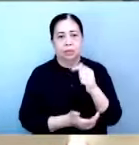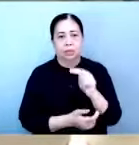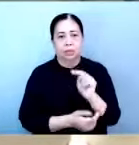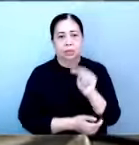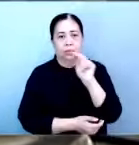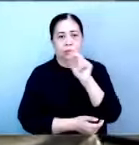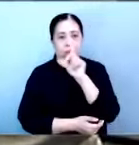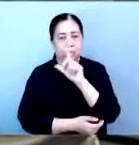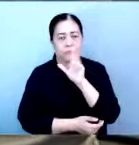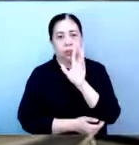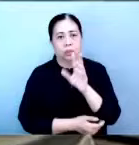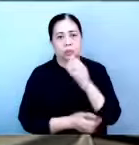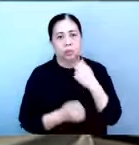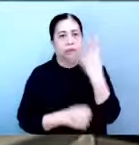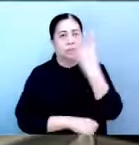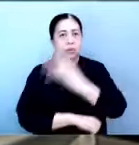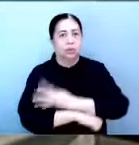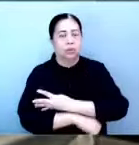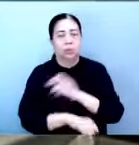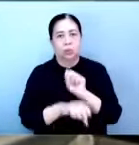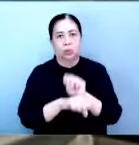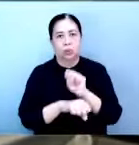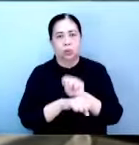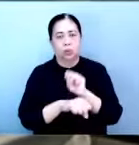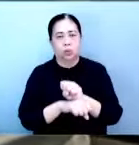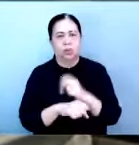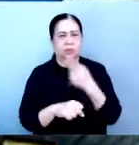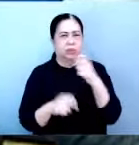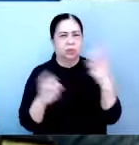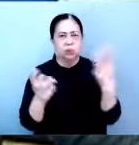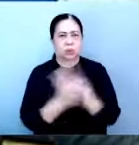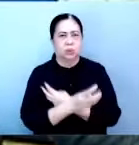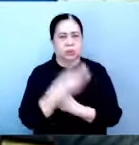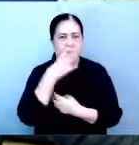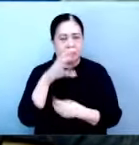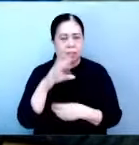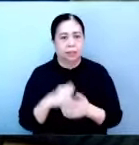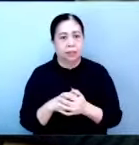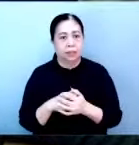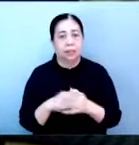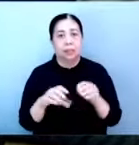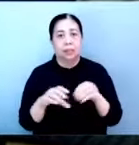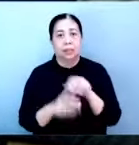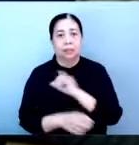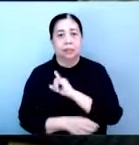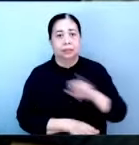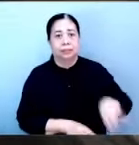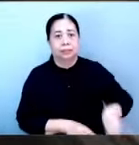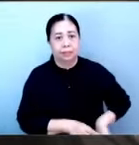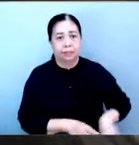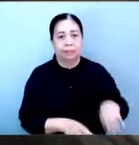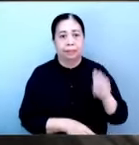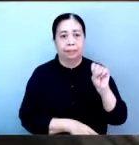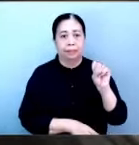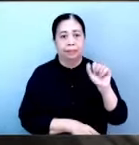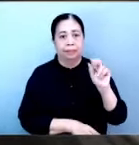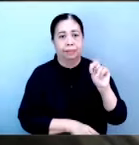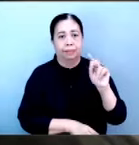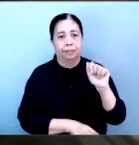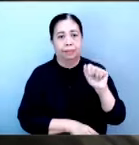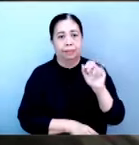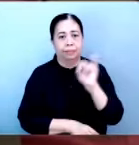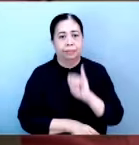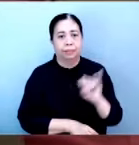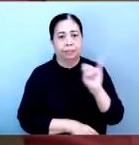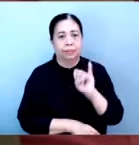ang magpapatupad ng 4 day work week dahil sa matitinding init sa cawan City Isabela at bayan ng Santa sa Ilocos Sur 7